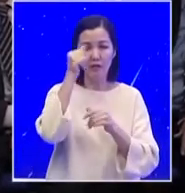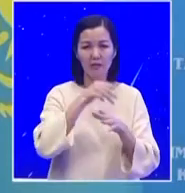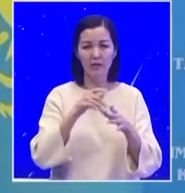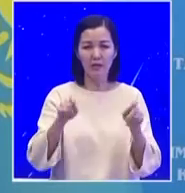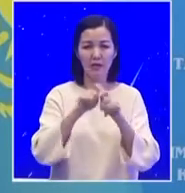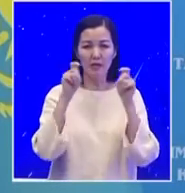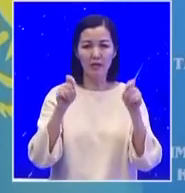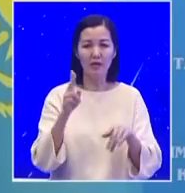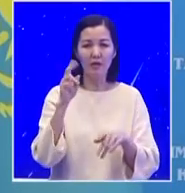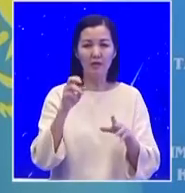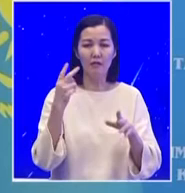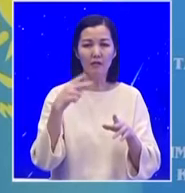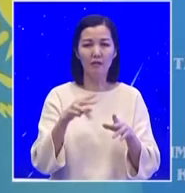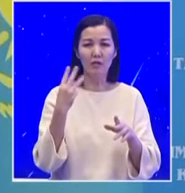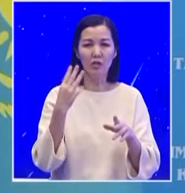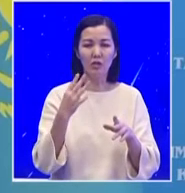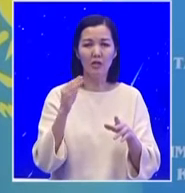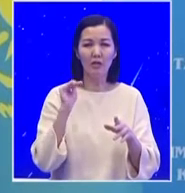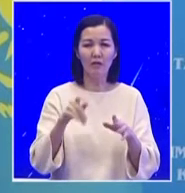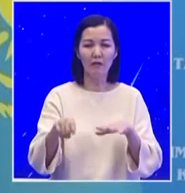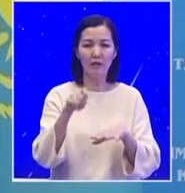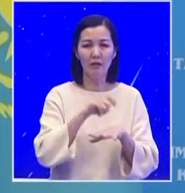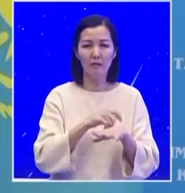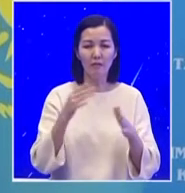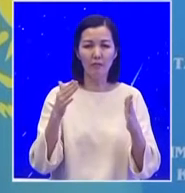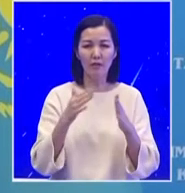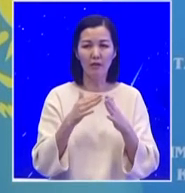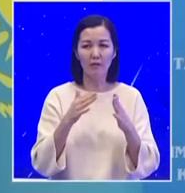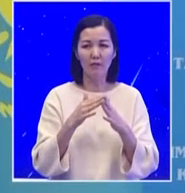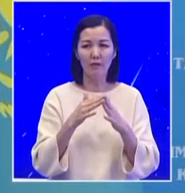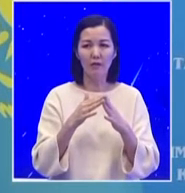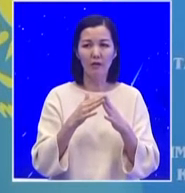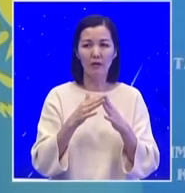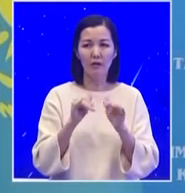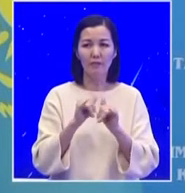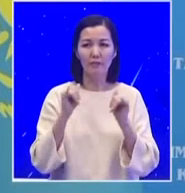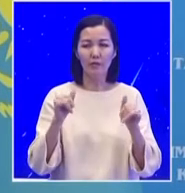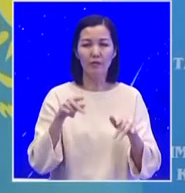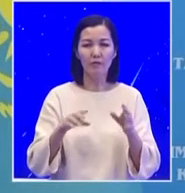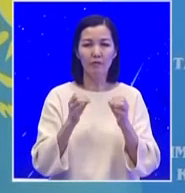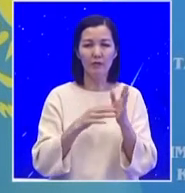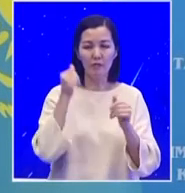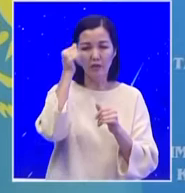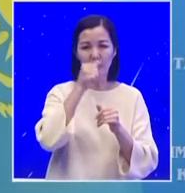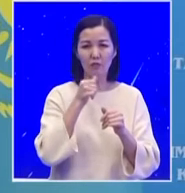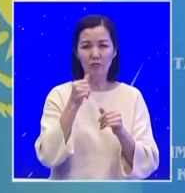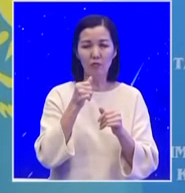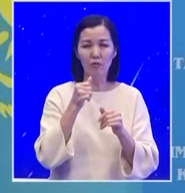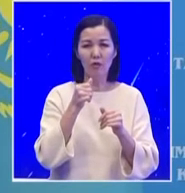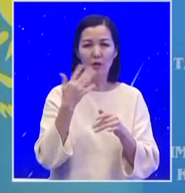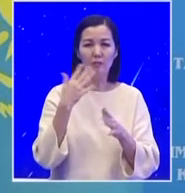эксплуатацию 224 тысячи квадратных метров с ростом к 2018 году